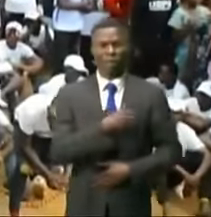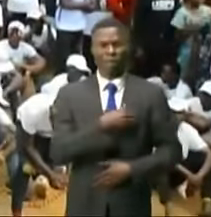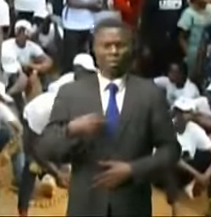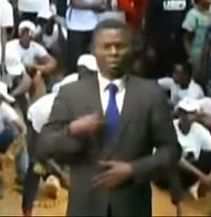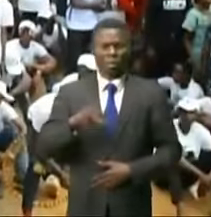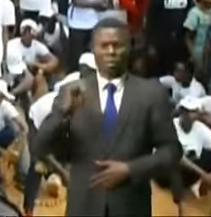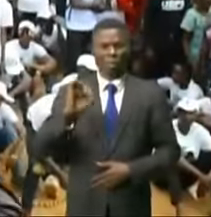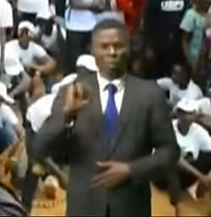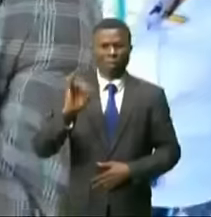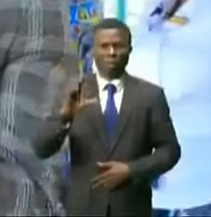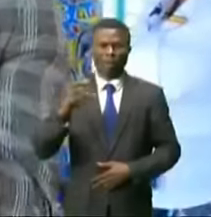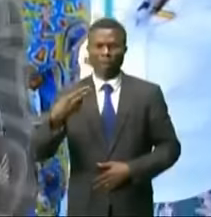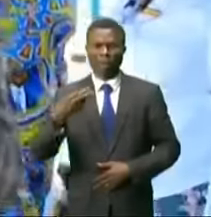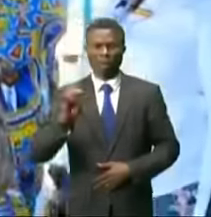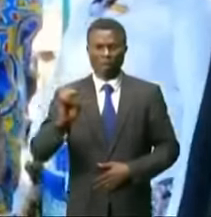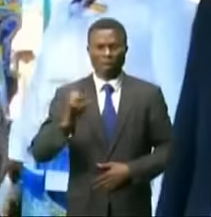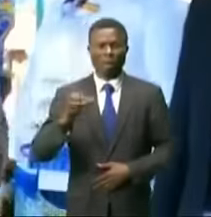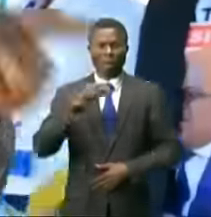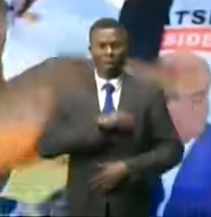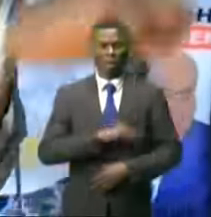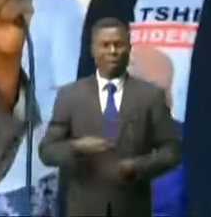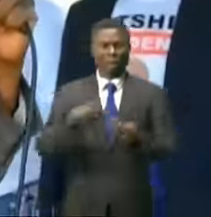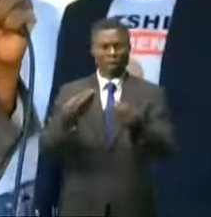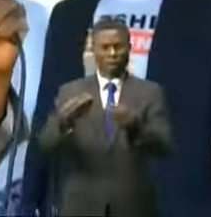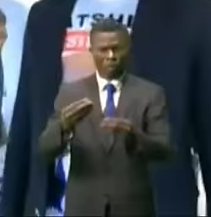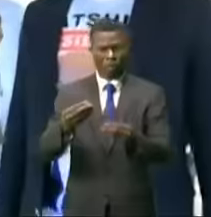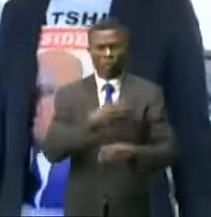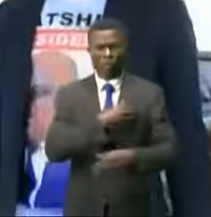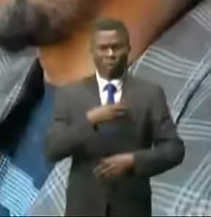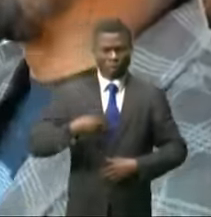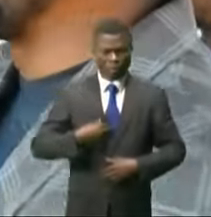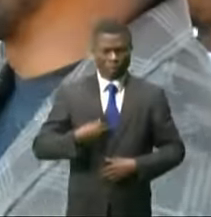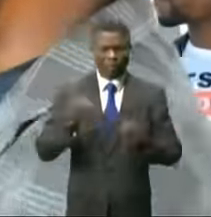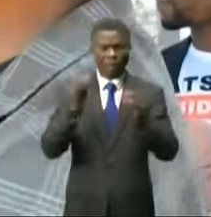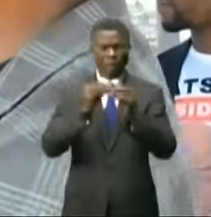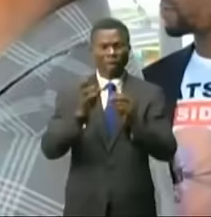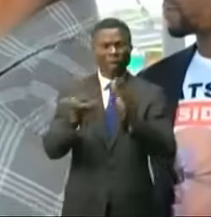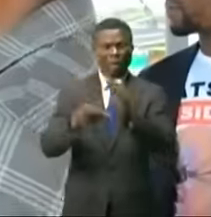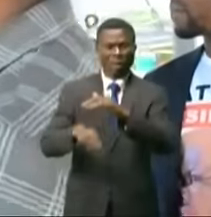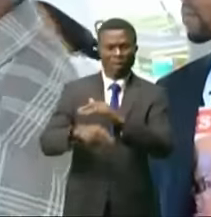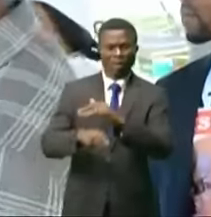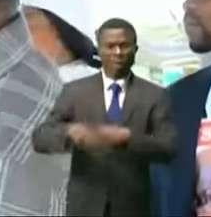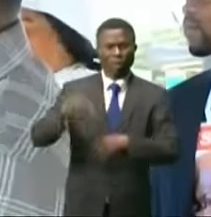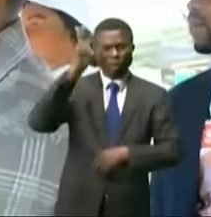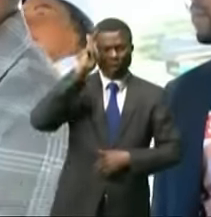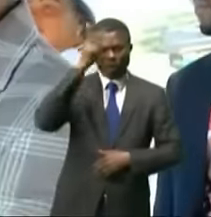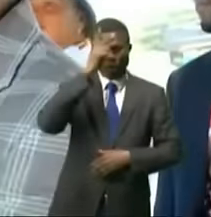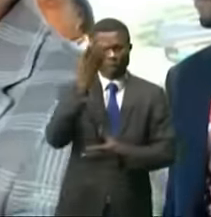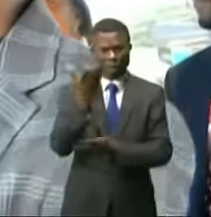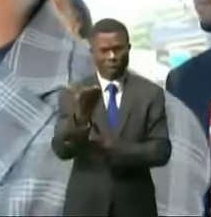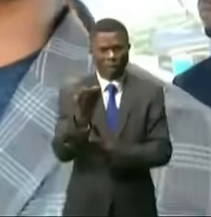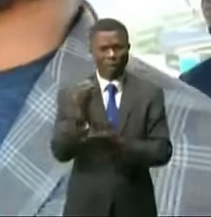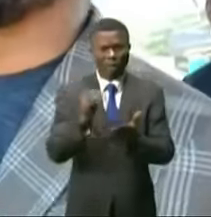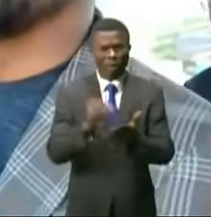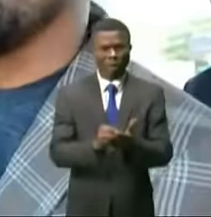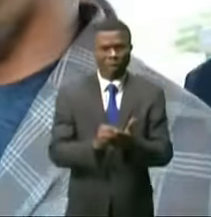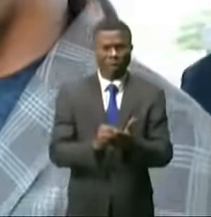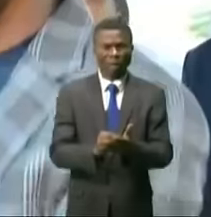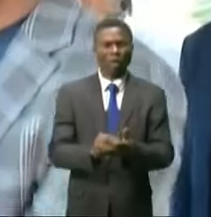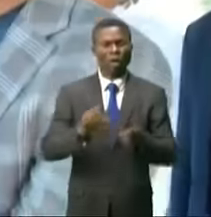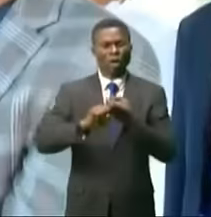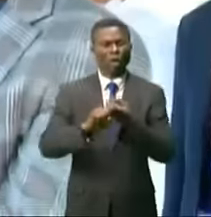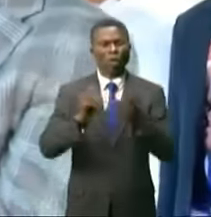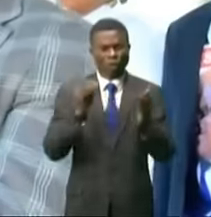est revenu sur la mission que lui avait confiée ses femmes à l'Assemblée provinciale du Haut-Katanga et demande ainsi une nouvelle